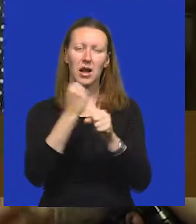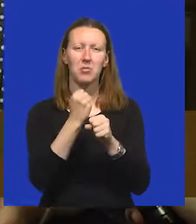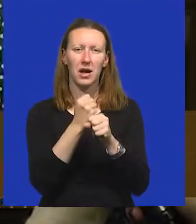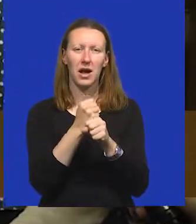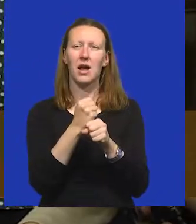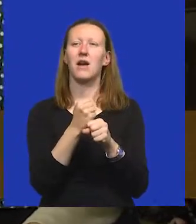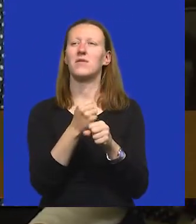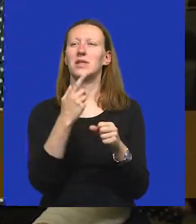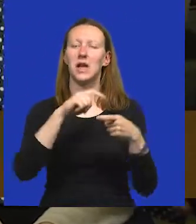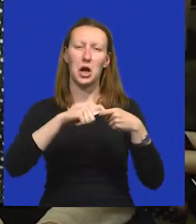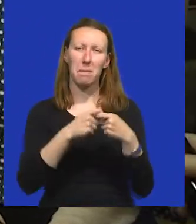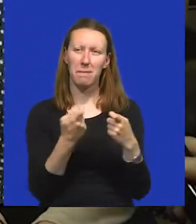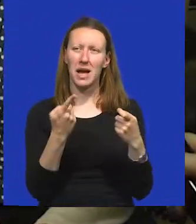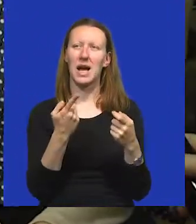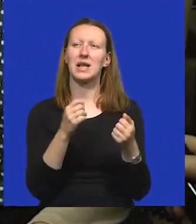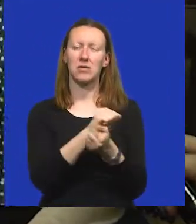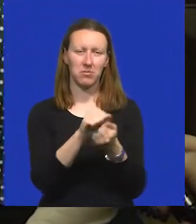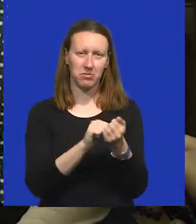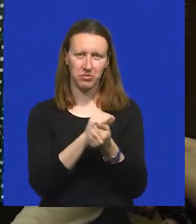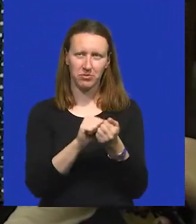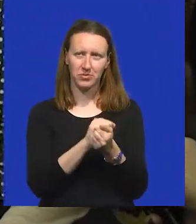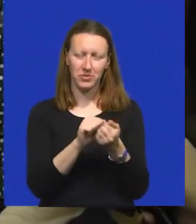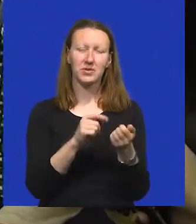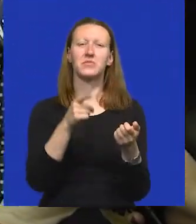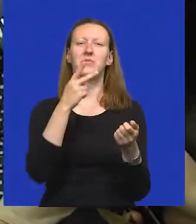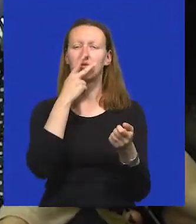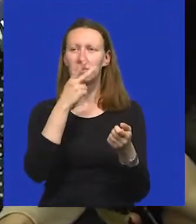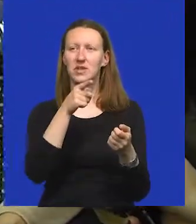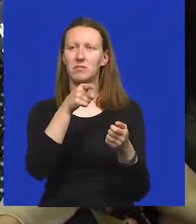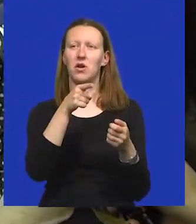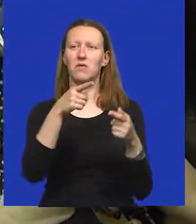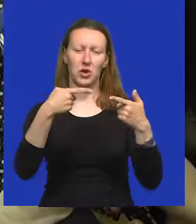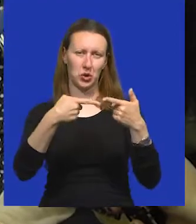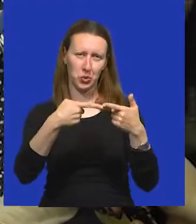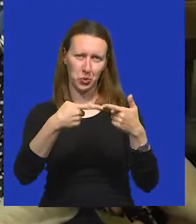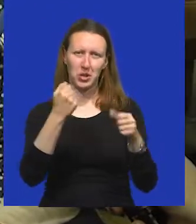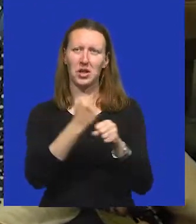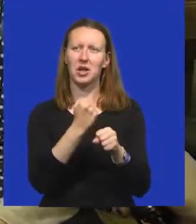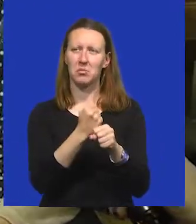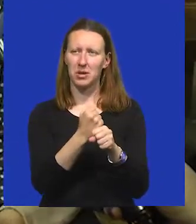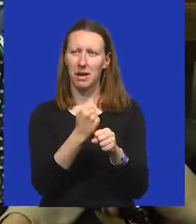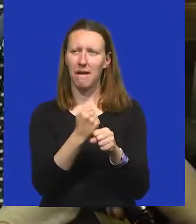nel creare con dei materiali del riciclaggio, abbiamo allestito quest'angolo